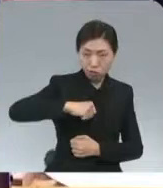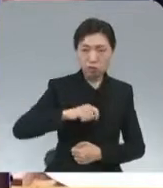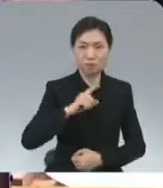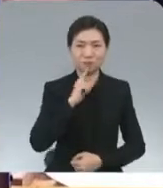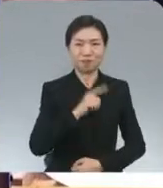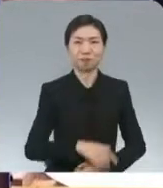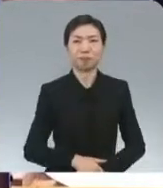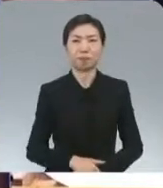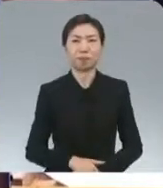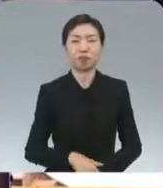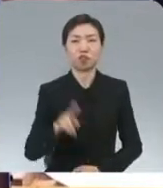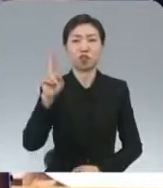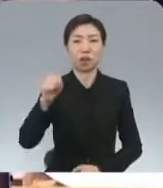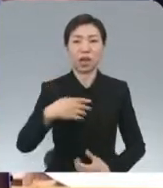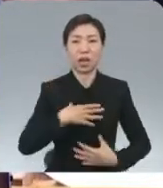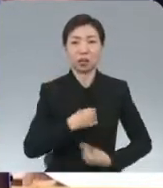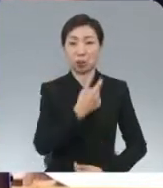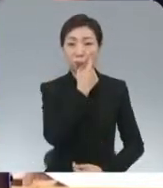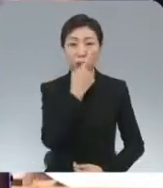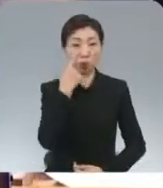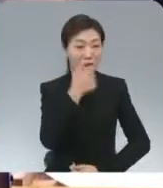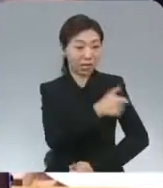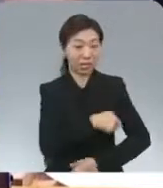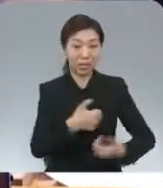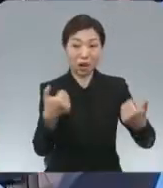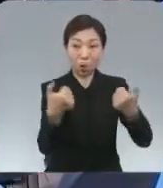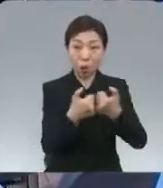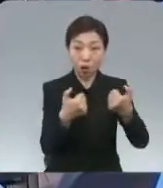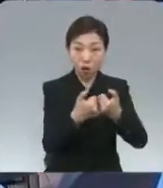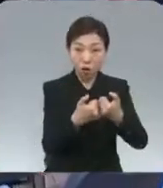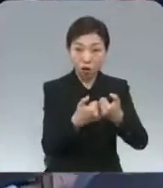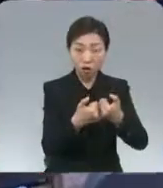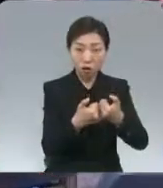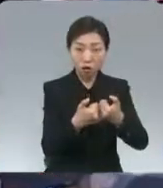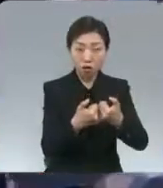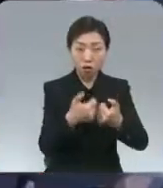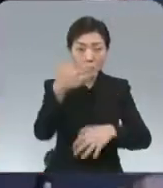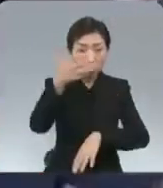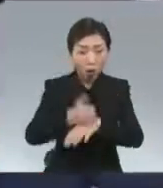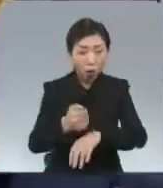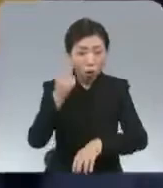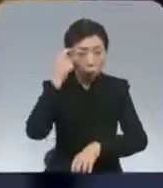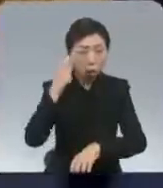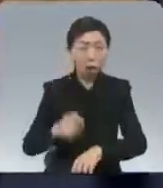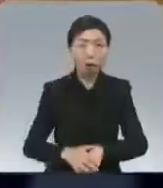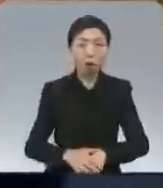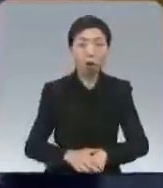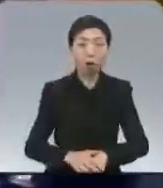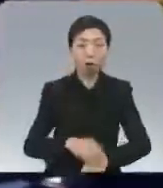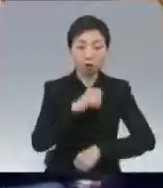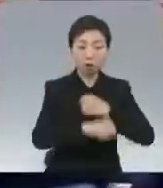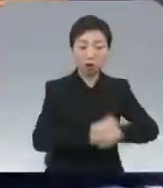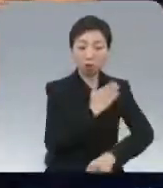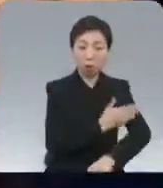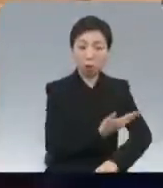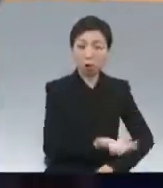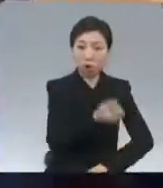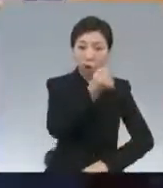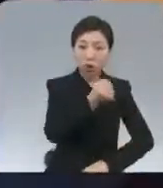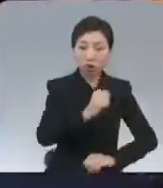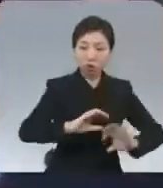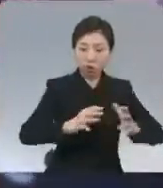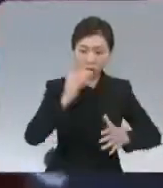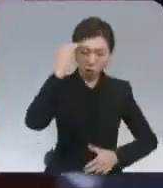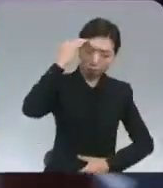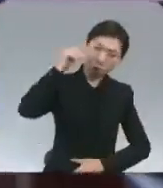bangsa-bangsa sebagaimana pihaknya tidak akan menaati aturan-aturan yang dibuat secara unilateral oleh Amerika Serikat pidato Kim